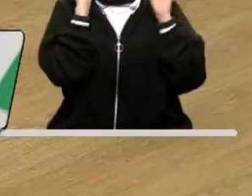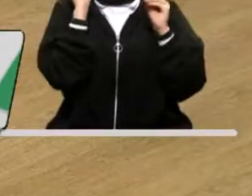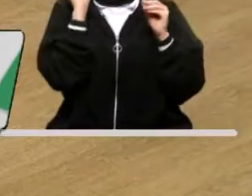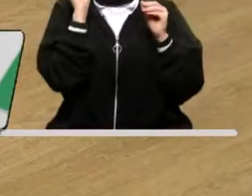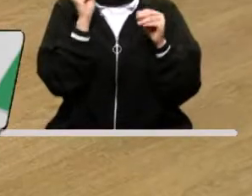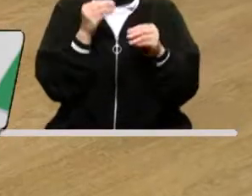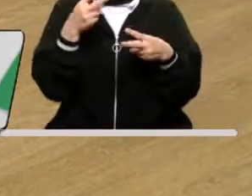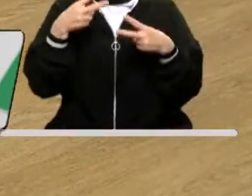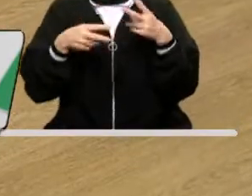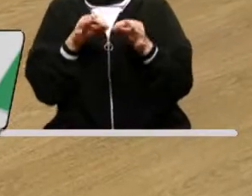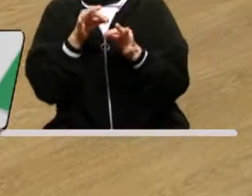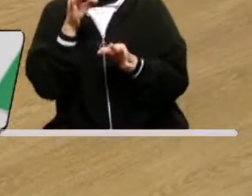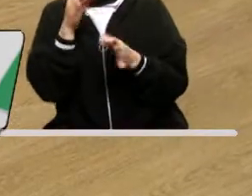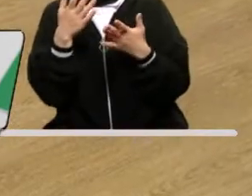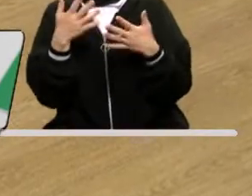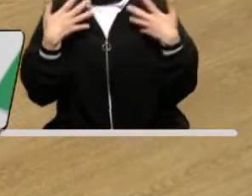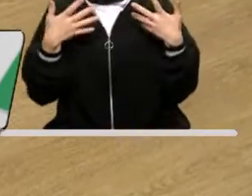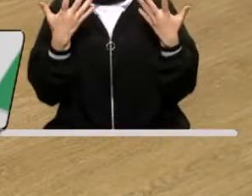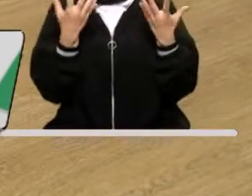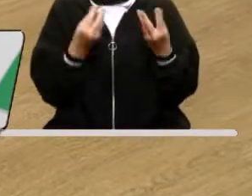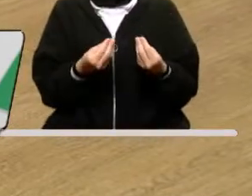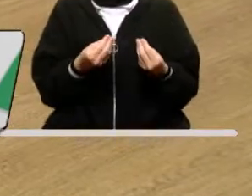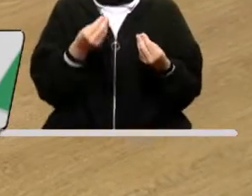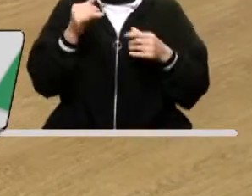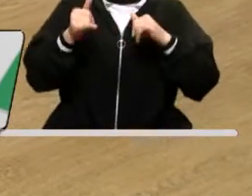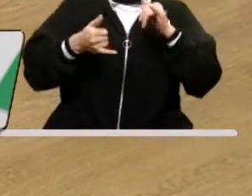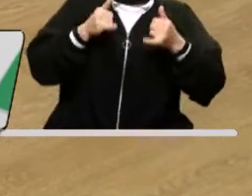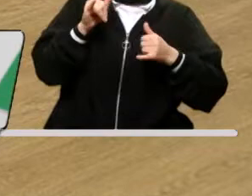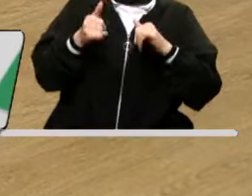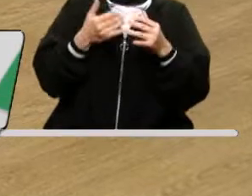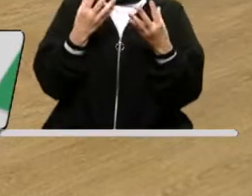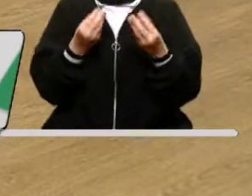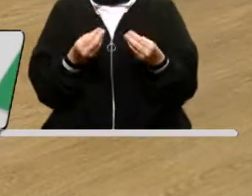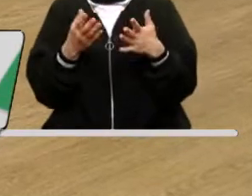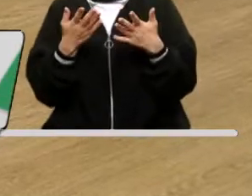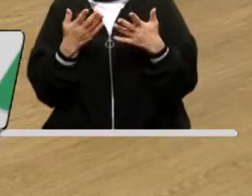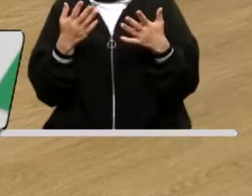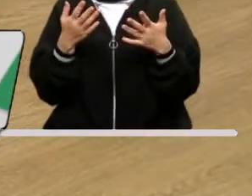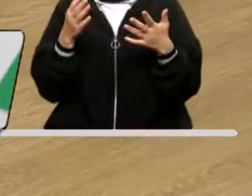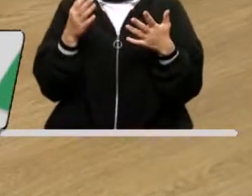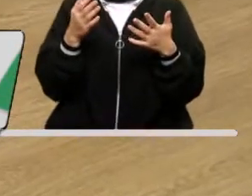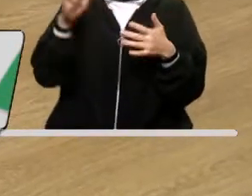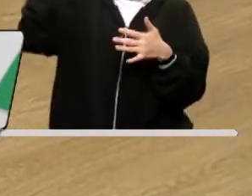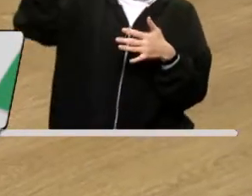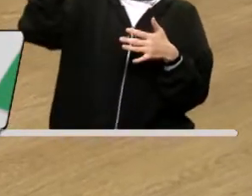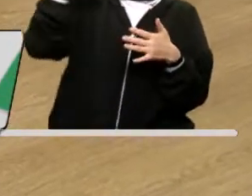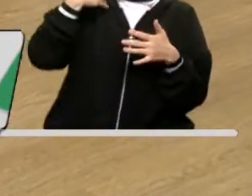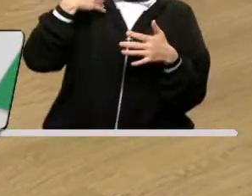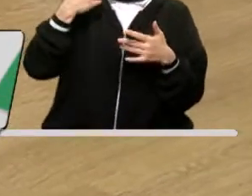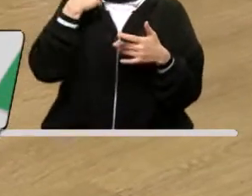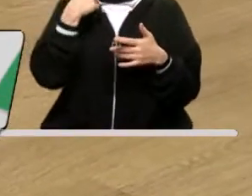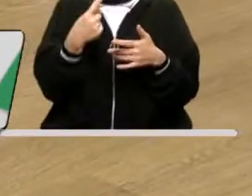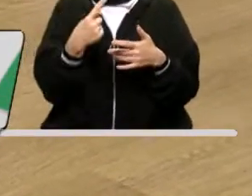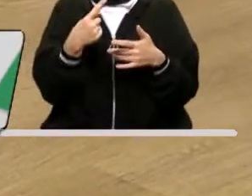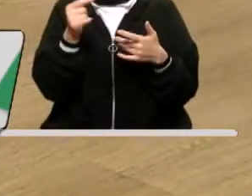kendisine. Bazıları yerinde duramaz. Öğrencileri görürsünüz sırada gezer, elleri havaya kalkar falan. Biz sanırız ki çocuk hiperaktif değil aslında.